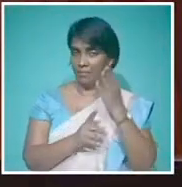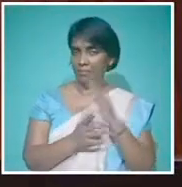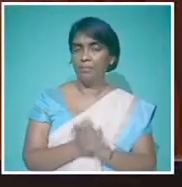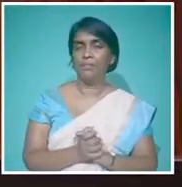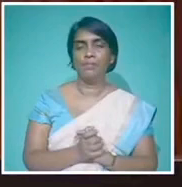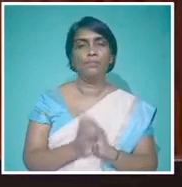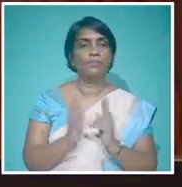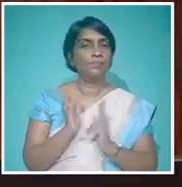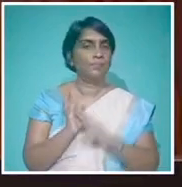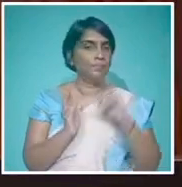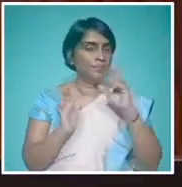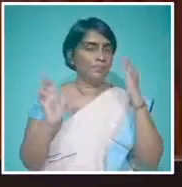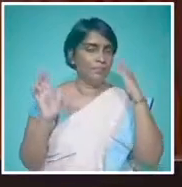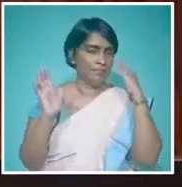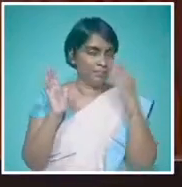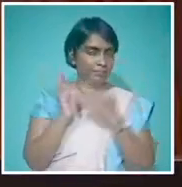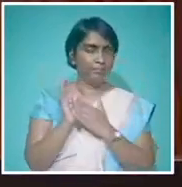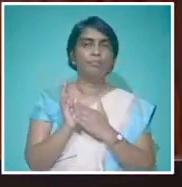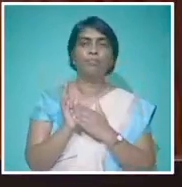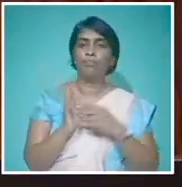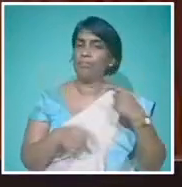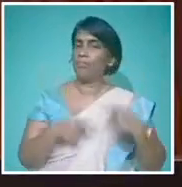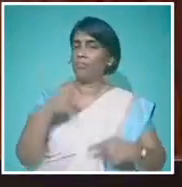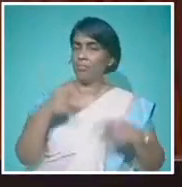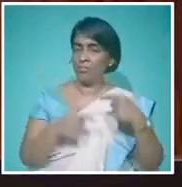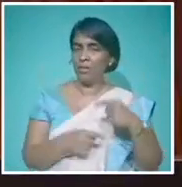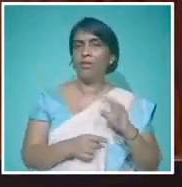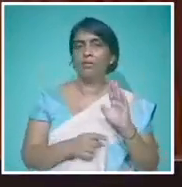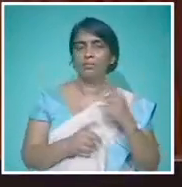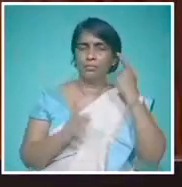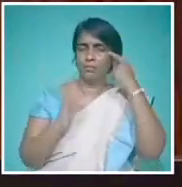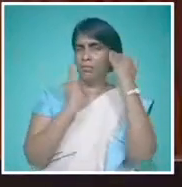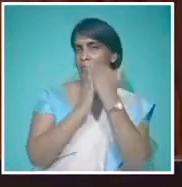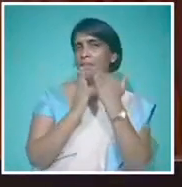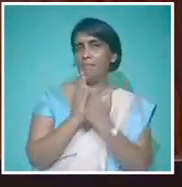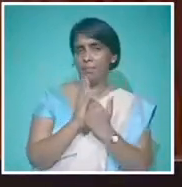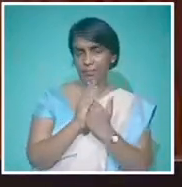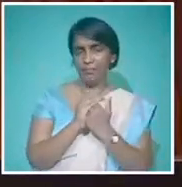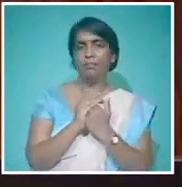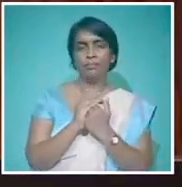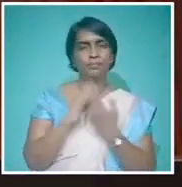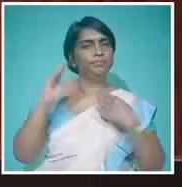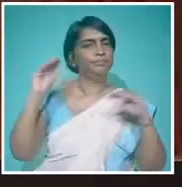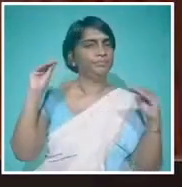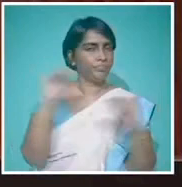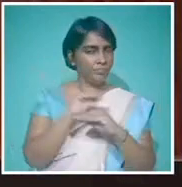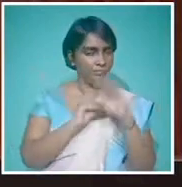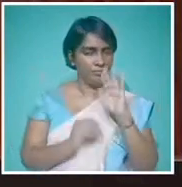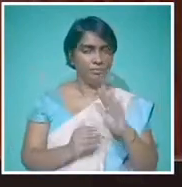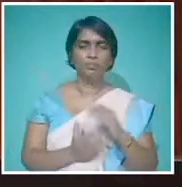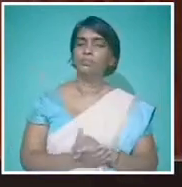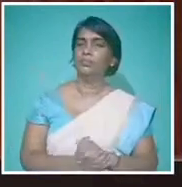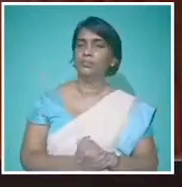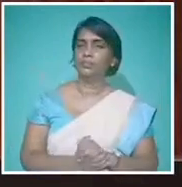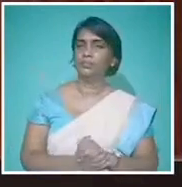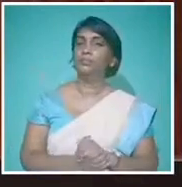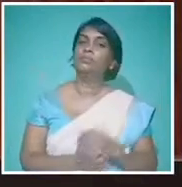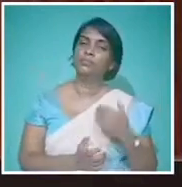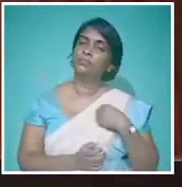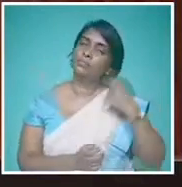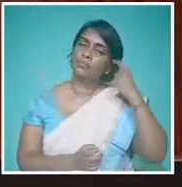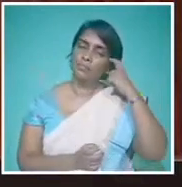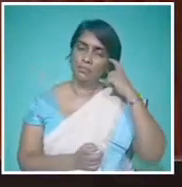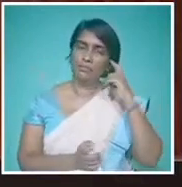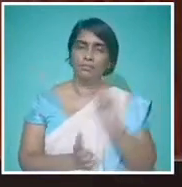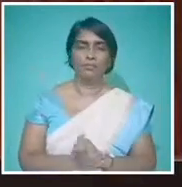ජාතික සභාව පිළිබඳ විවාදයට යම්කිසි කරුණු කීපයක් එකතු කිරීම සඳහා මා කල්පනා